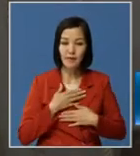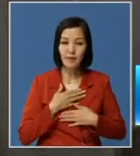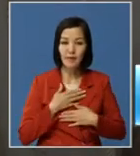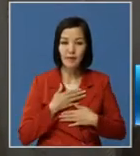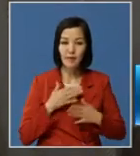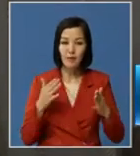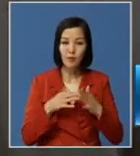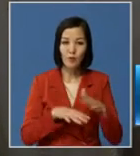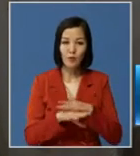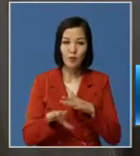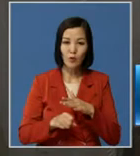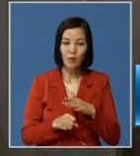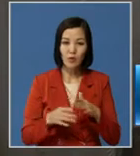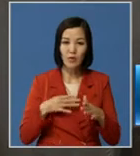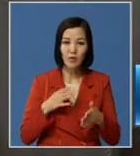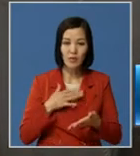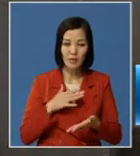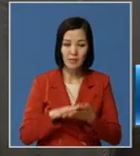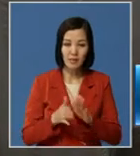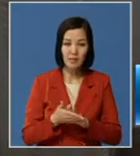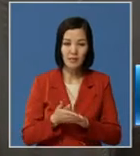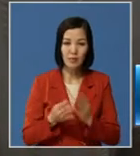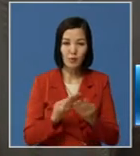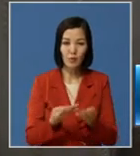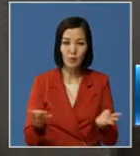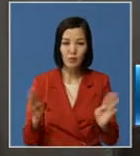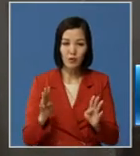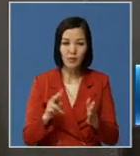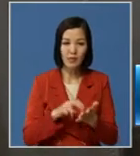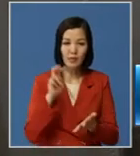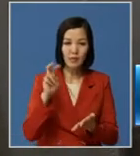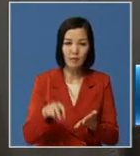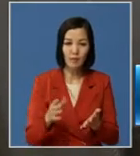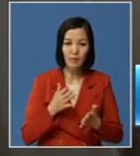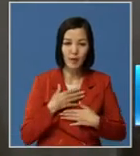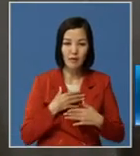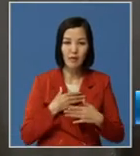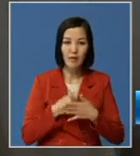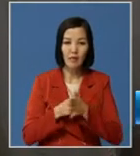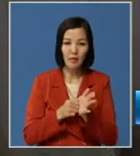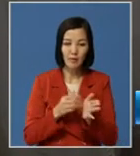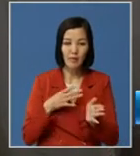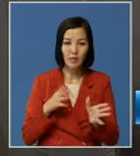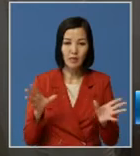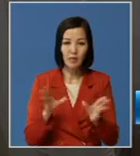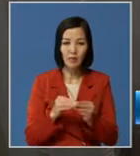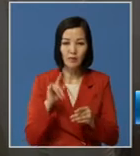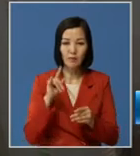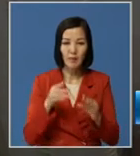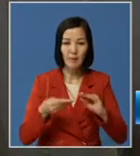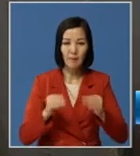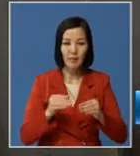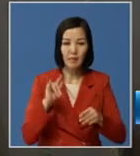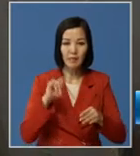Үй тонауға шақырды. Мен келістім. Ол қоршаудан аулаға секіріп кіріп, маған қақпан ашты. Екеуміз пластик терезені